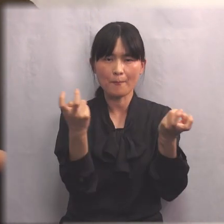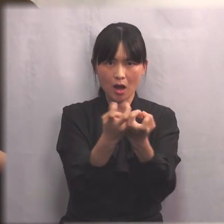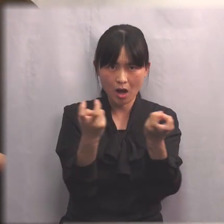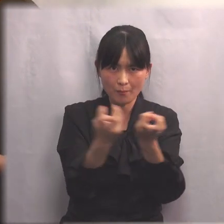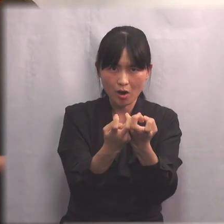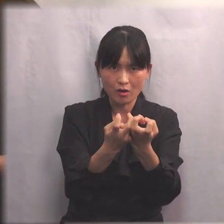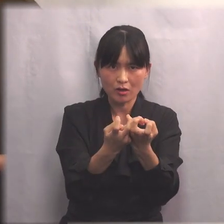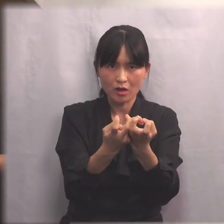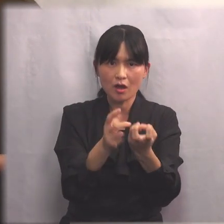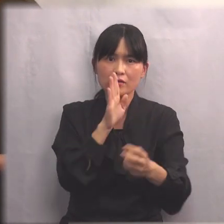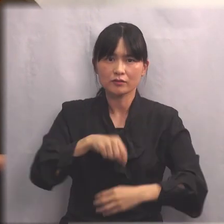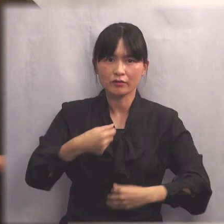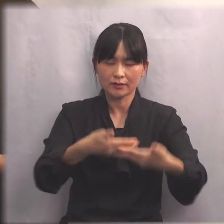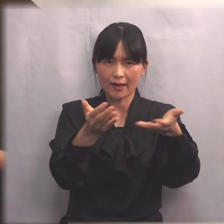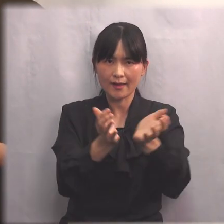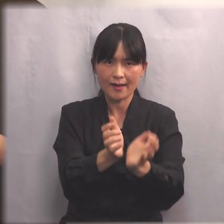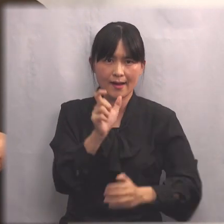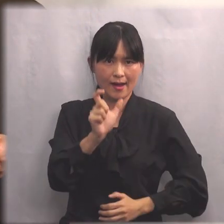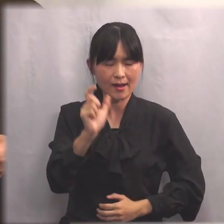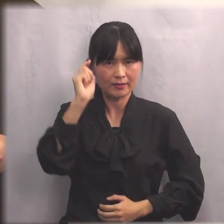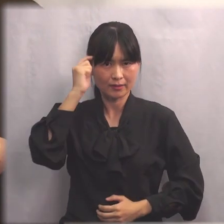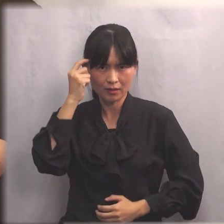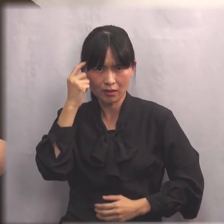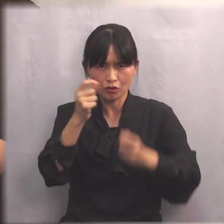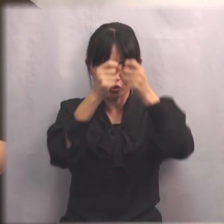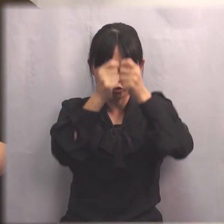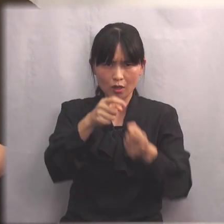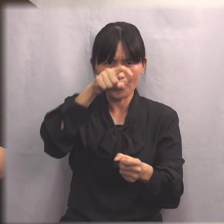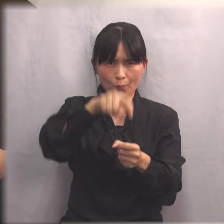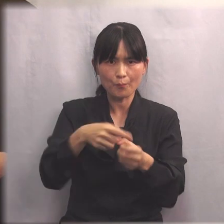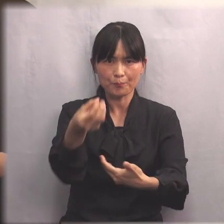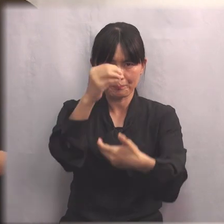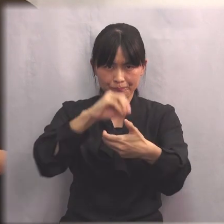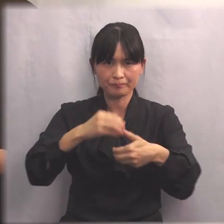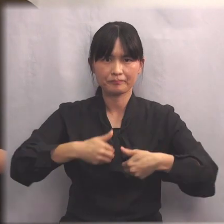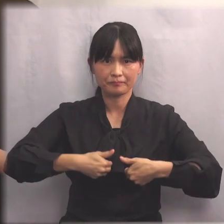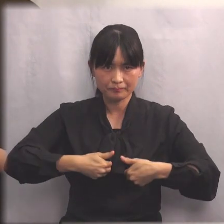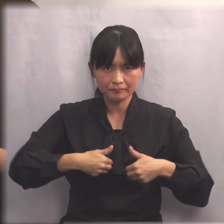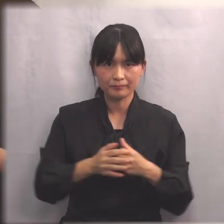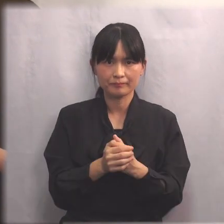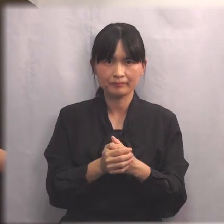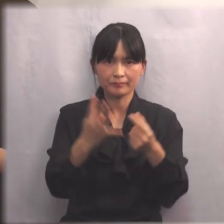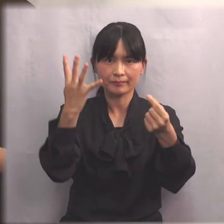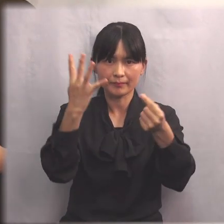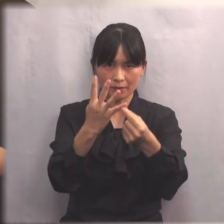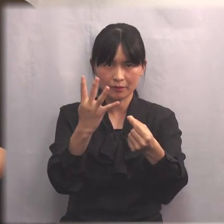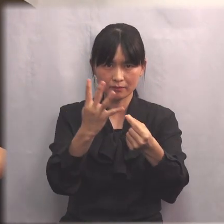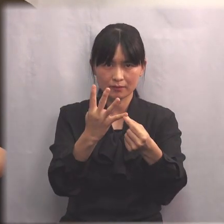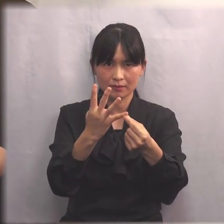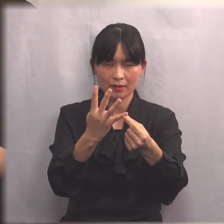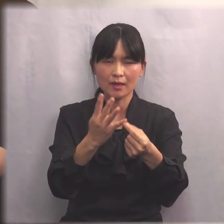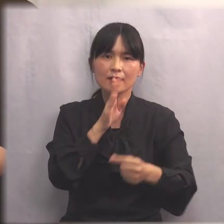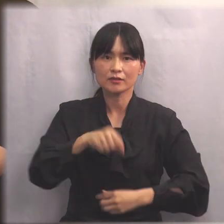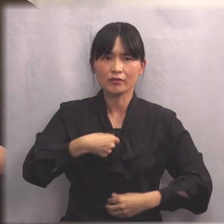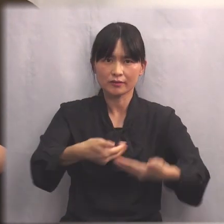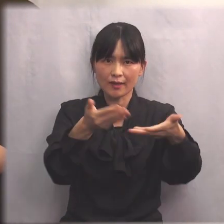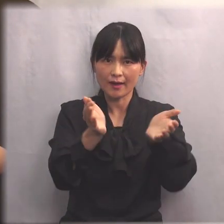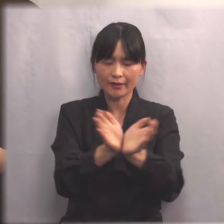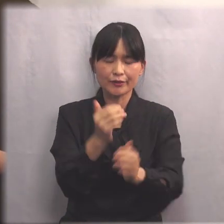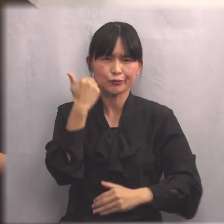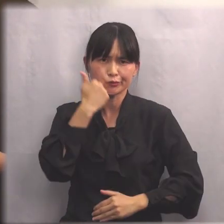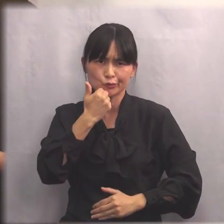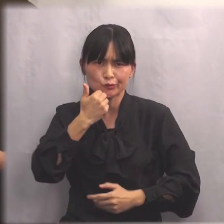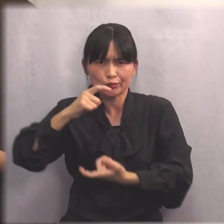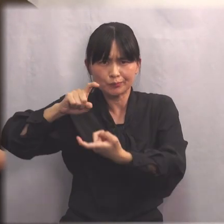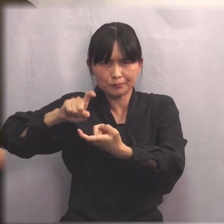위한 정의당의 강력한 의지와 구체적인 목표를 담아야 합니다. 넷째로 개정 강령은 정의당이